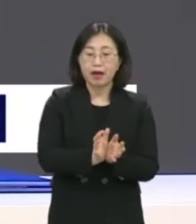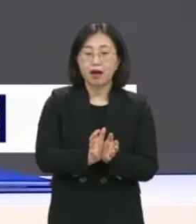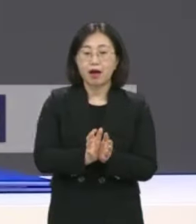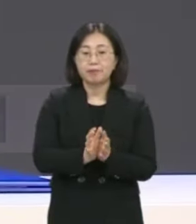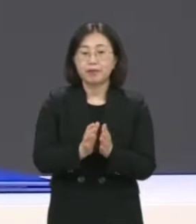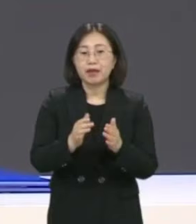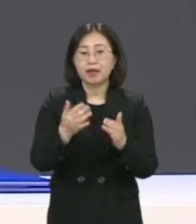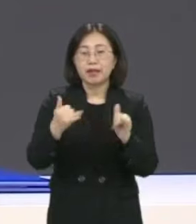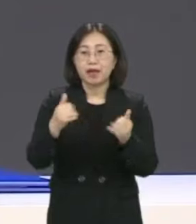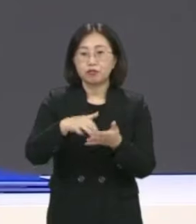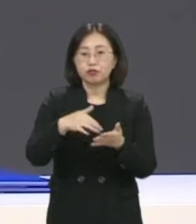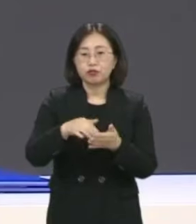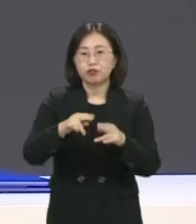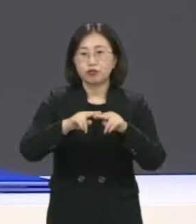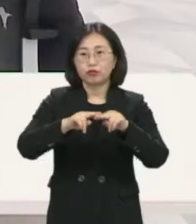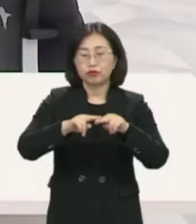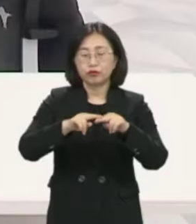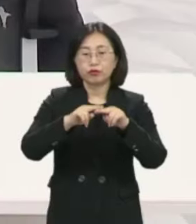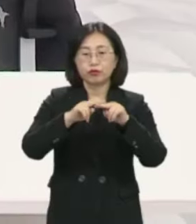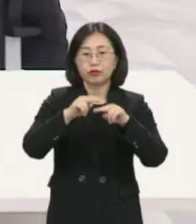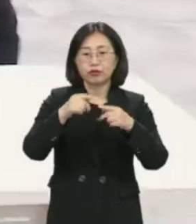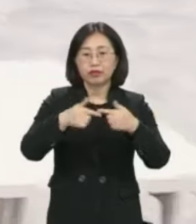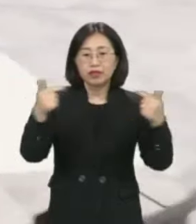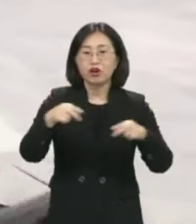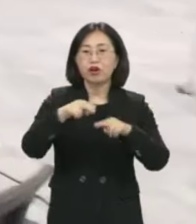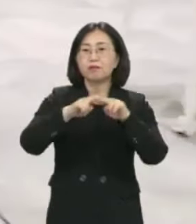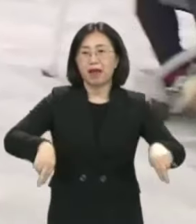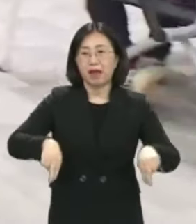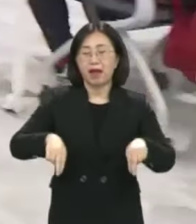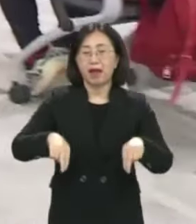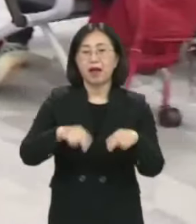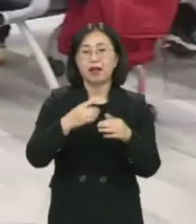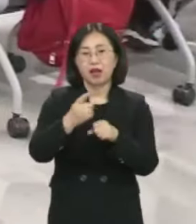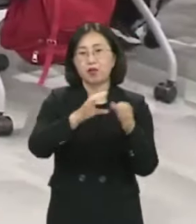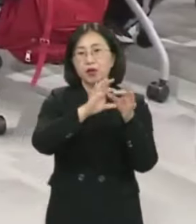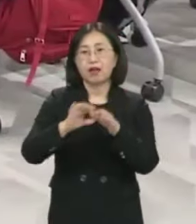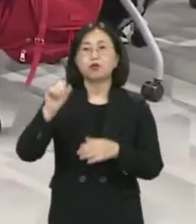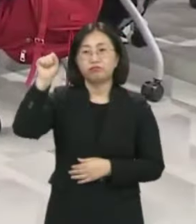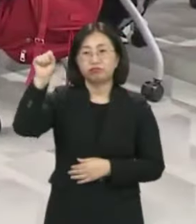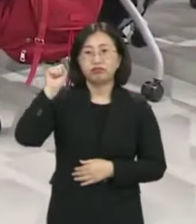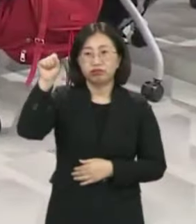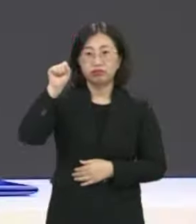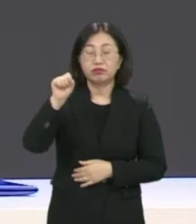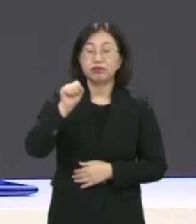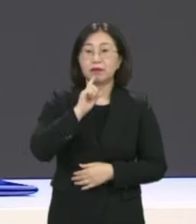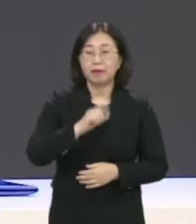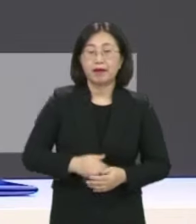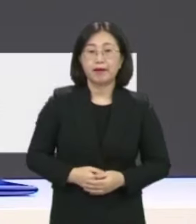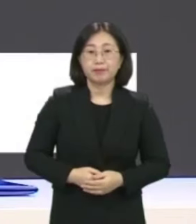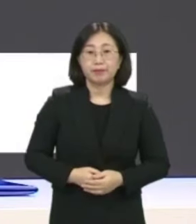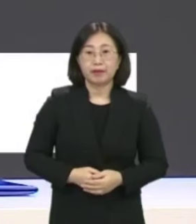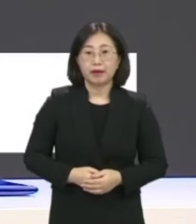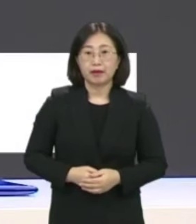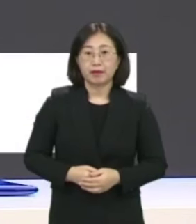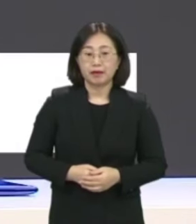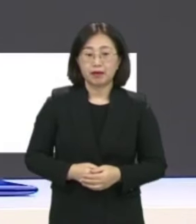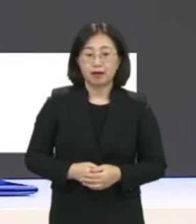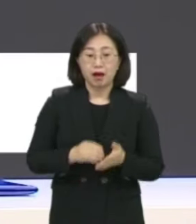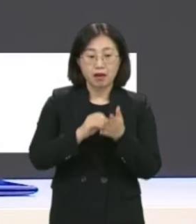요구하며 내년에도 계속 투쟁을 이어가겠다는 뜻을 밝혔기 때문입니다 한 학생들을 제대로